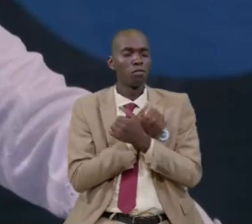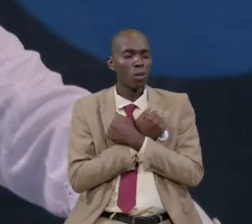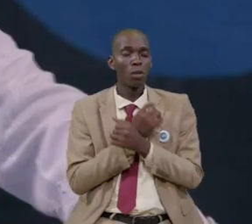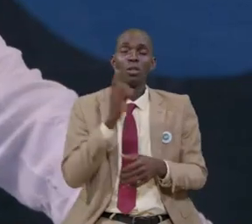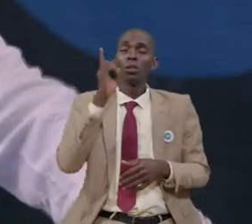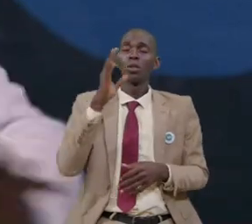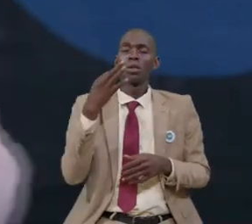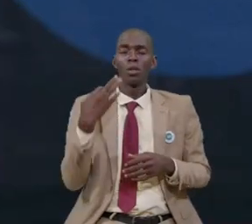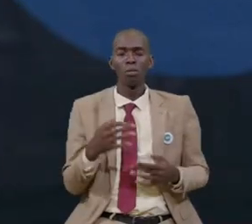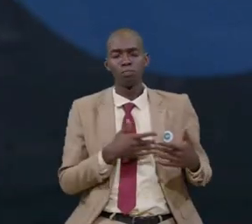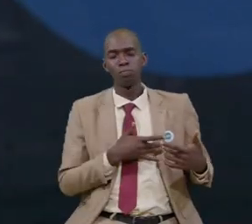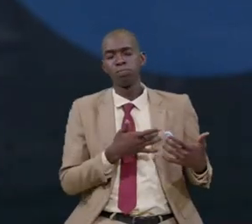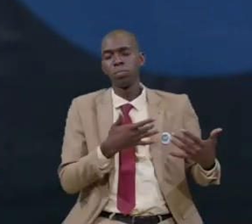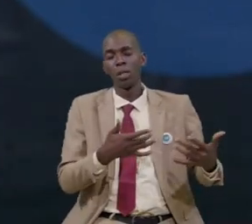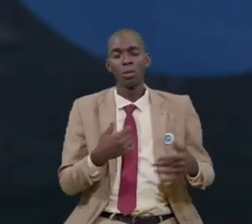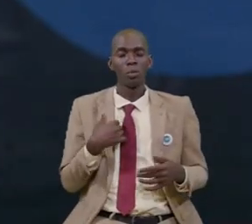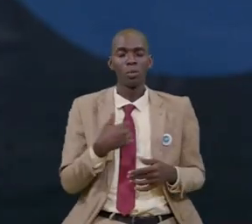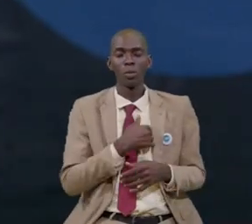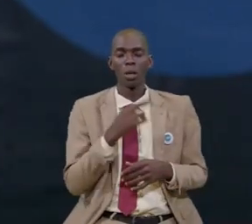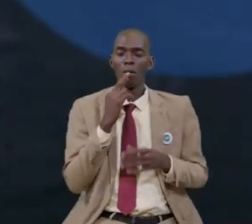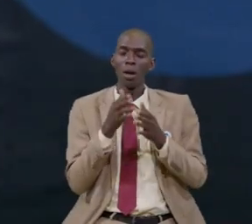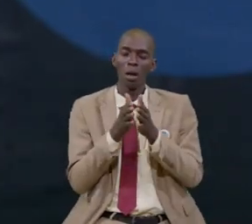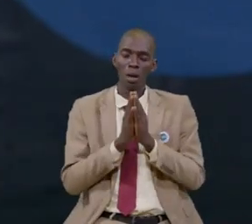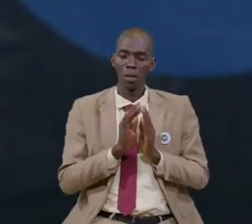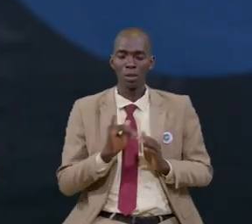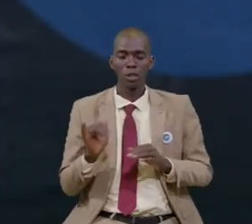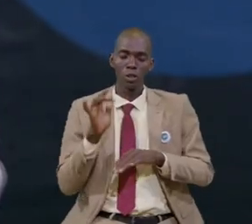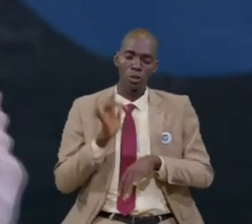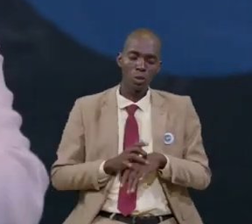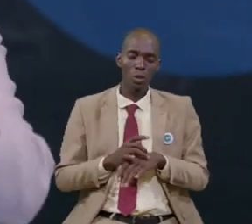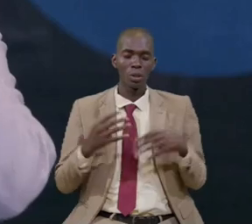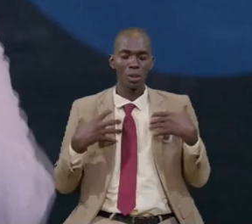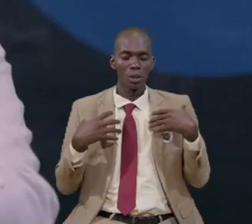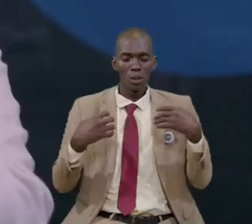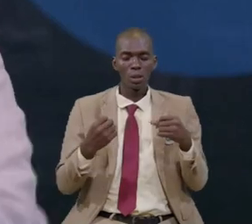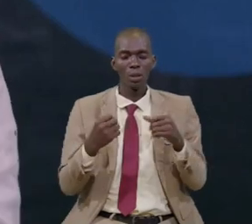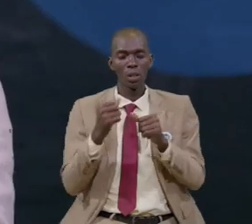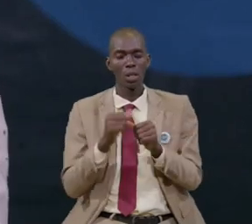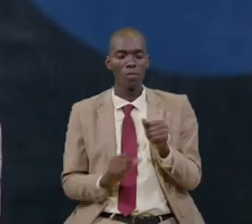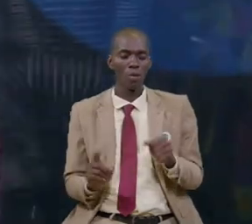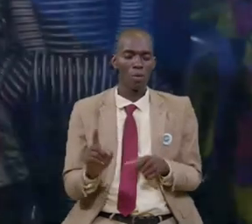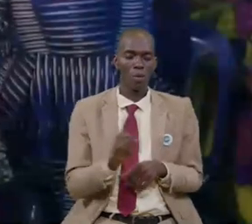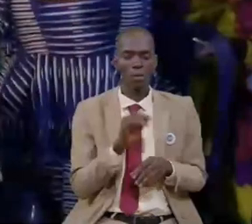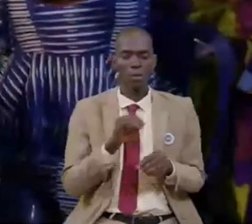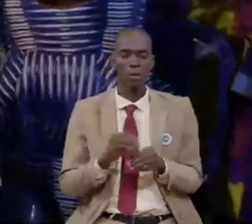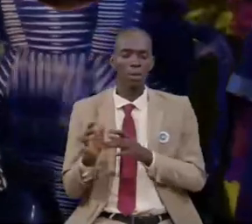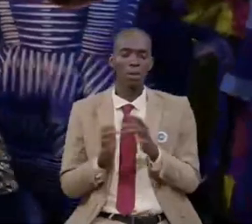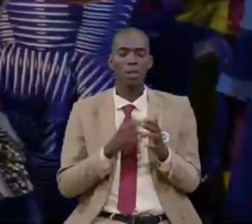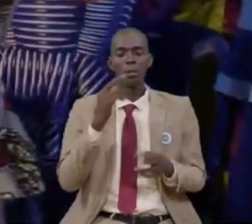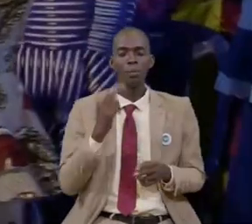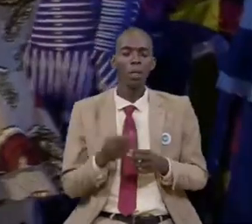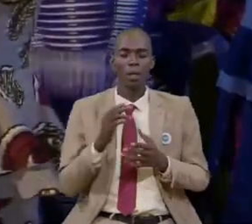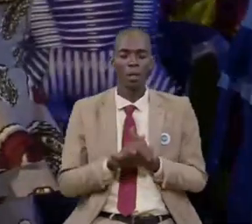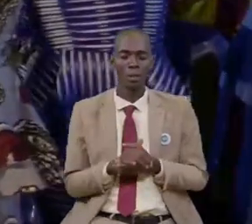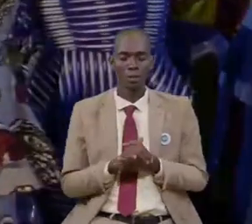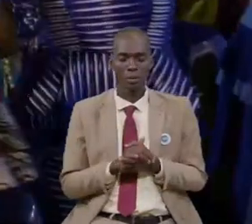compassion, nous demandons, Seigneur, que tu touches, que tu guérisses tout le monde au nom de Jésus-Christ.